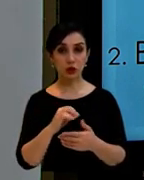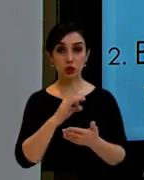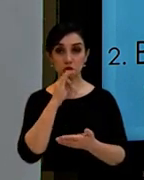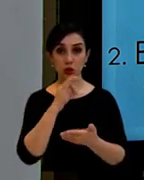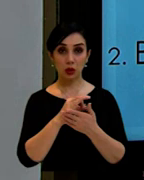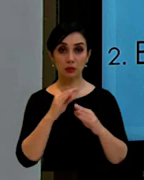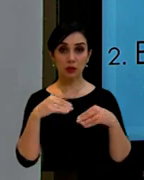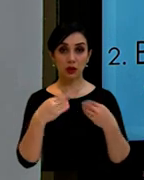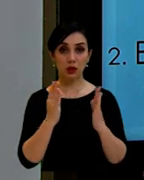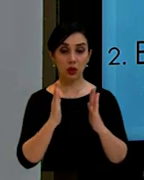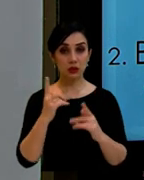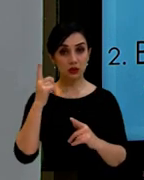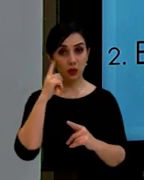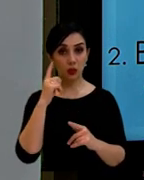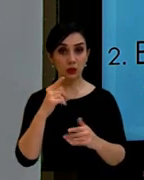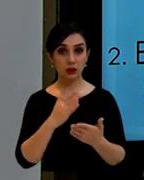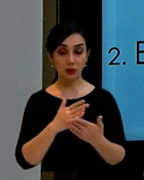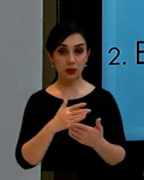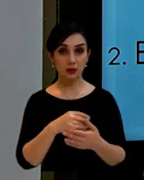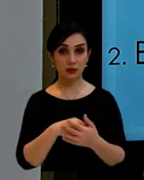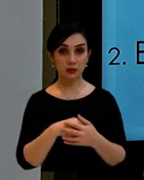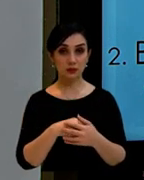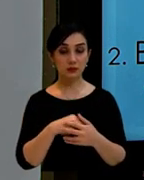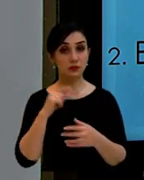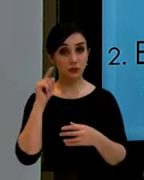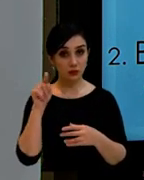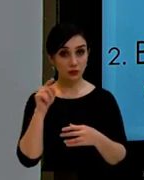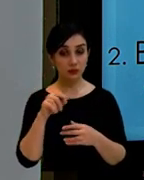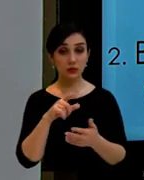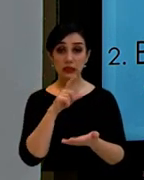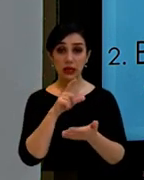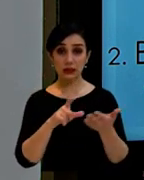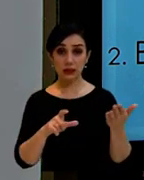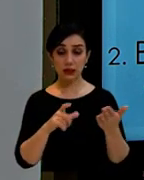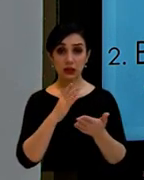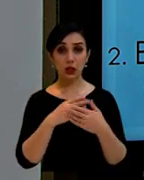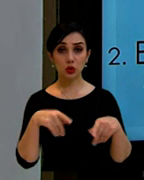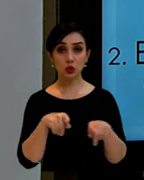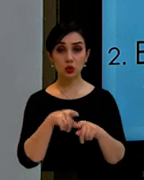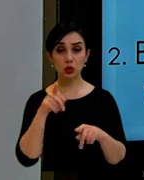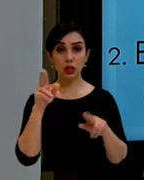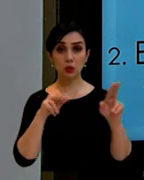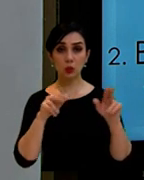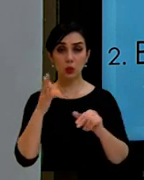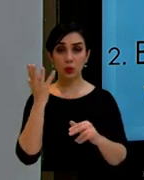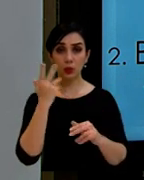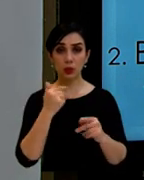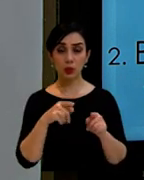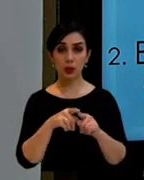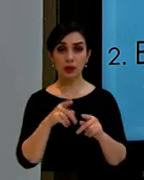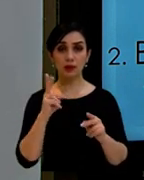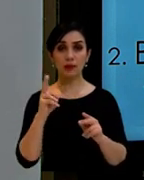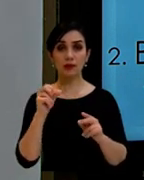javob bera olasiz degan umiddaman. Ular asardagi o'sha bo'yoqni,